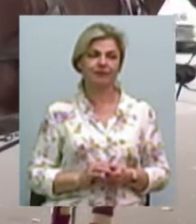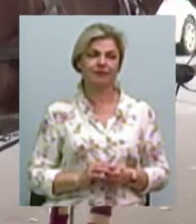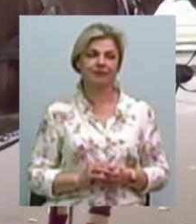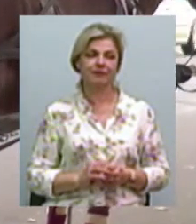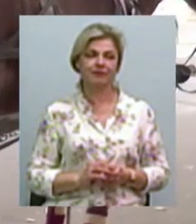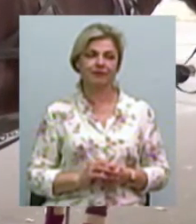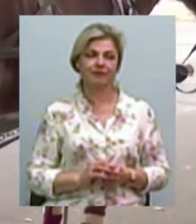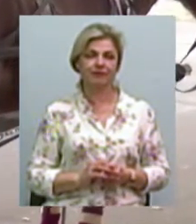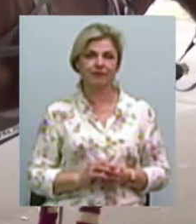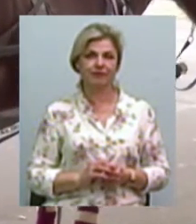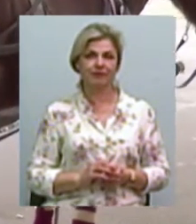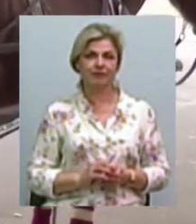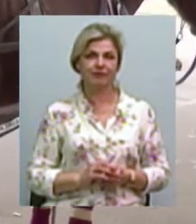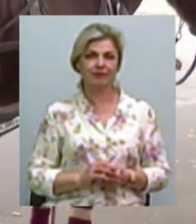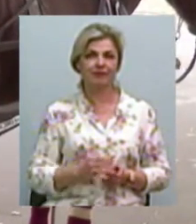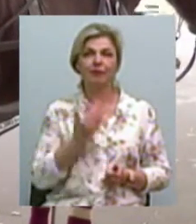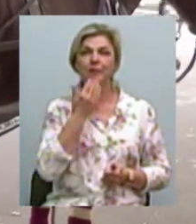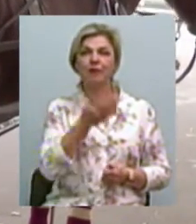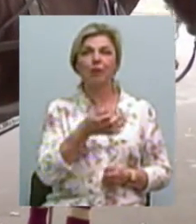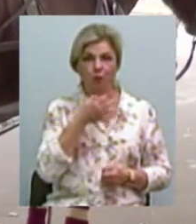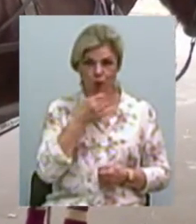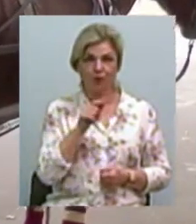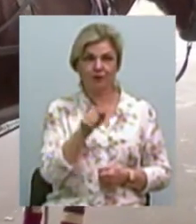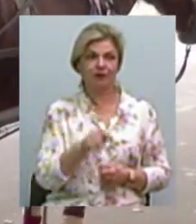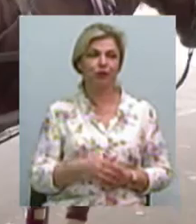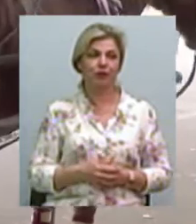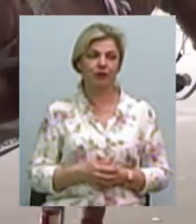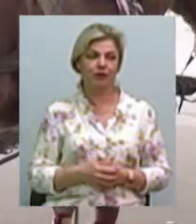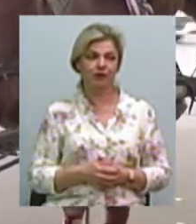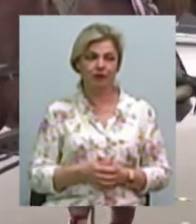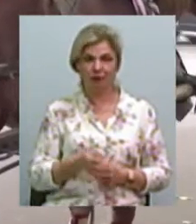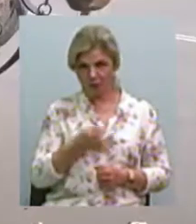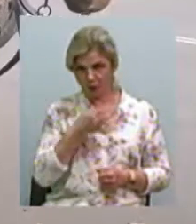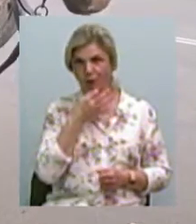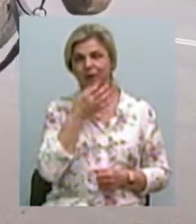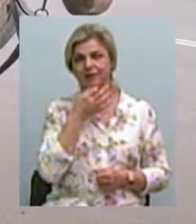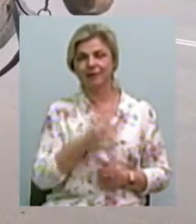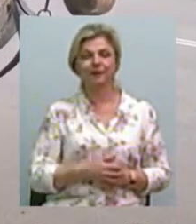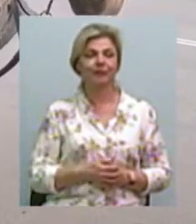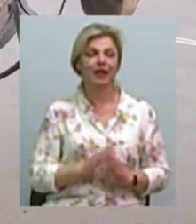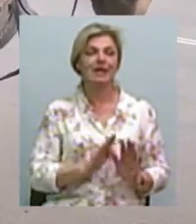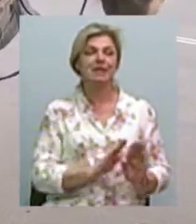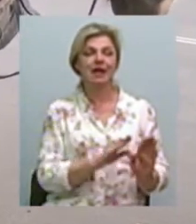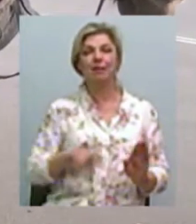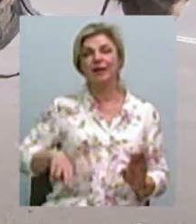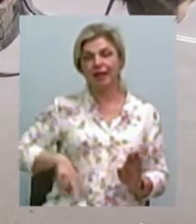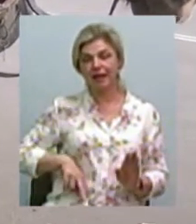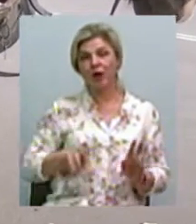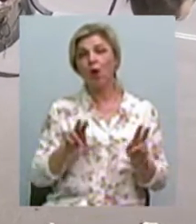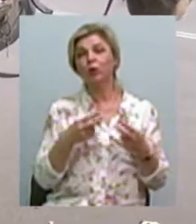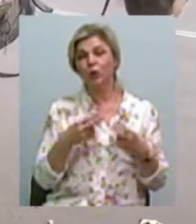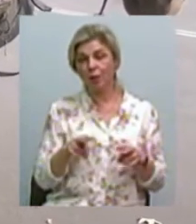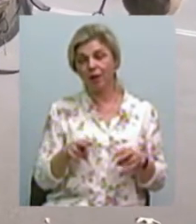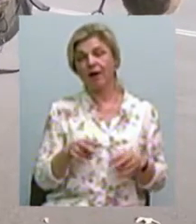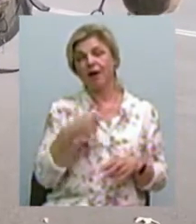Ніколи. Тобі подобається? Скажи. Подобається. Заступник директора клубу «Хорслет» Іван Куси